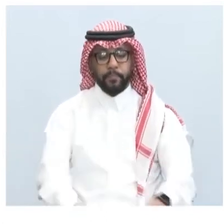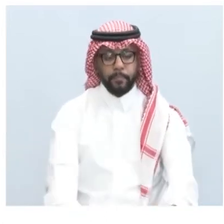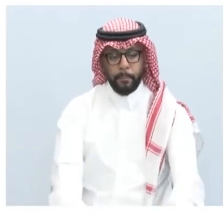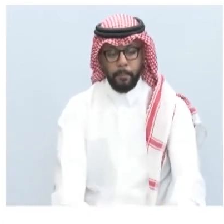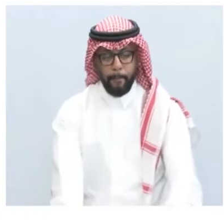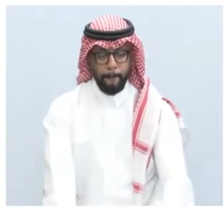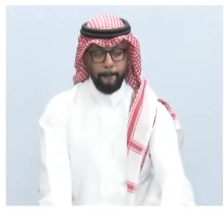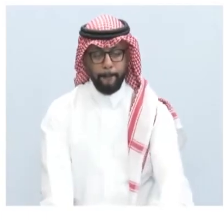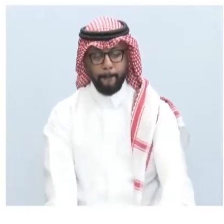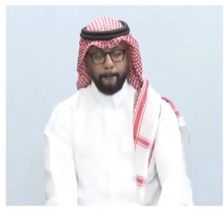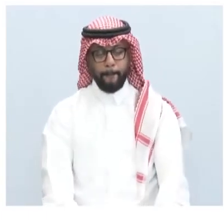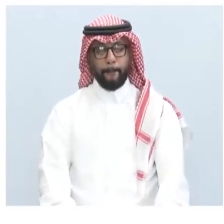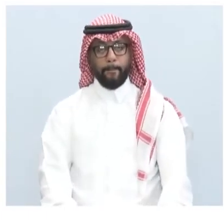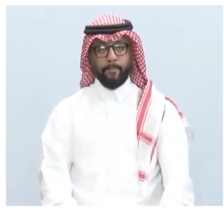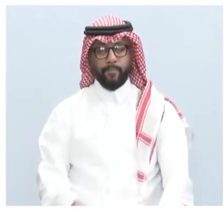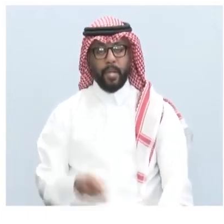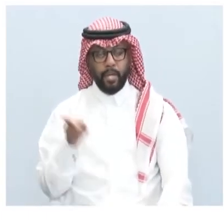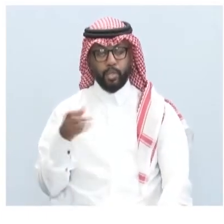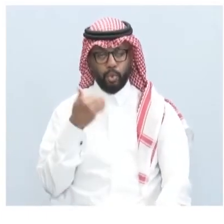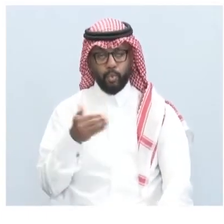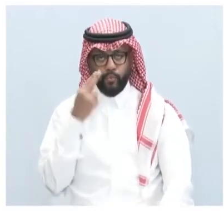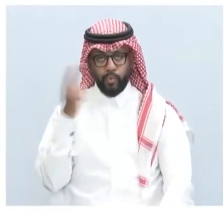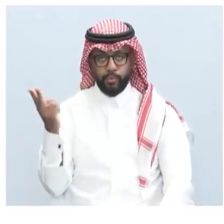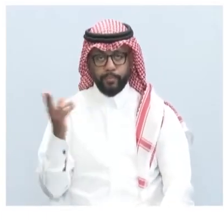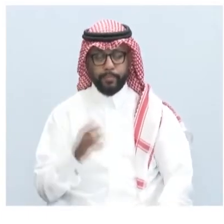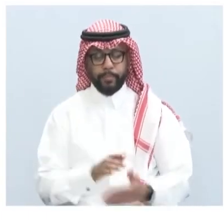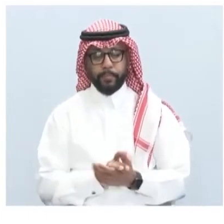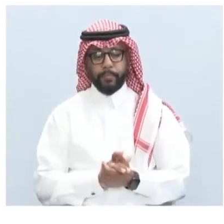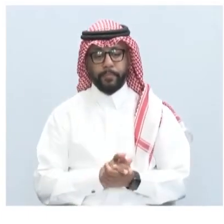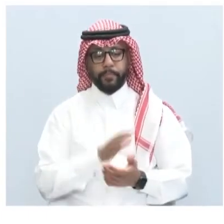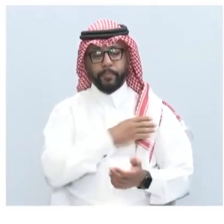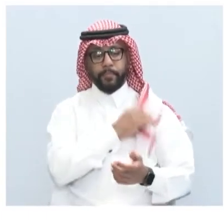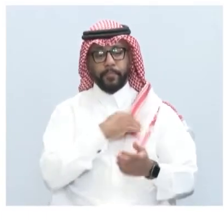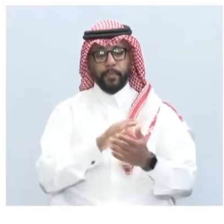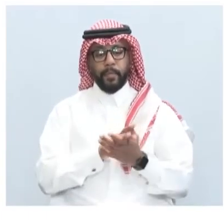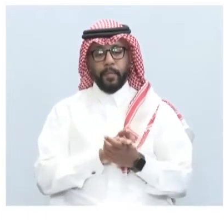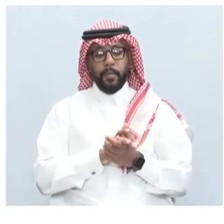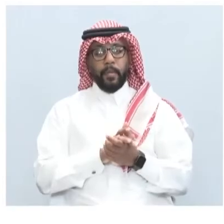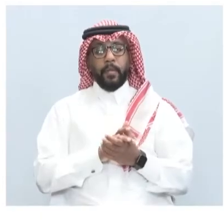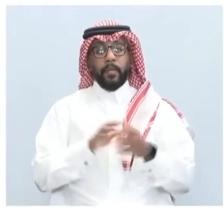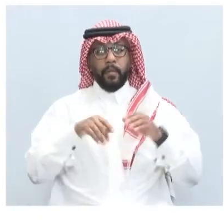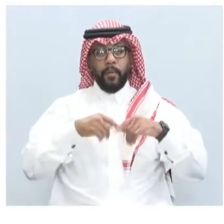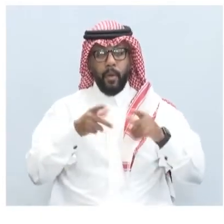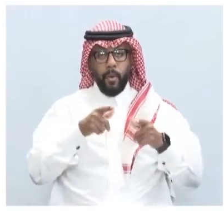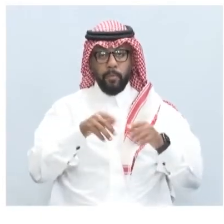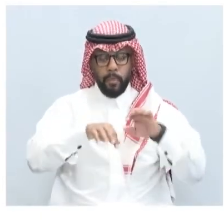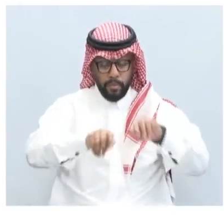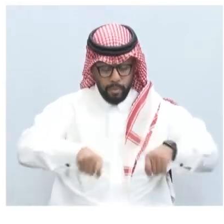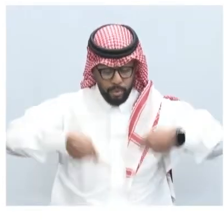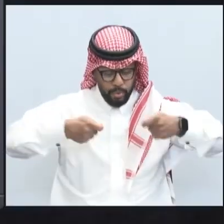جورب لا يتحقق فيه هذا الشرط من ذلكم جورب لا يستر